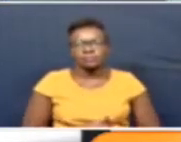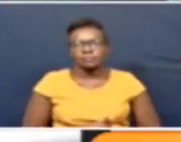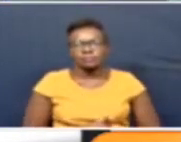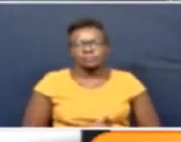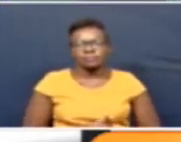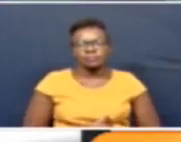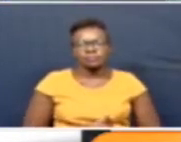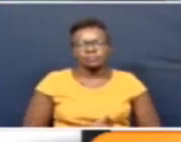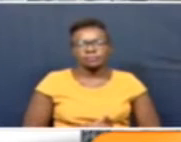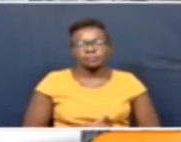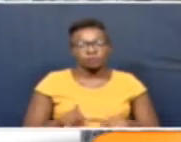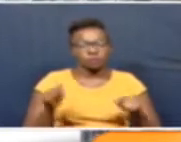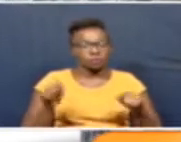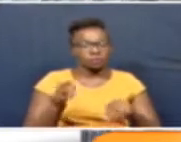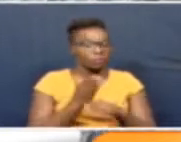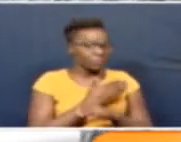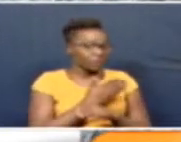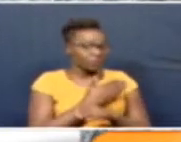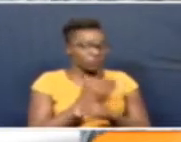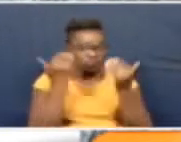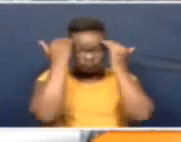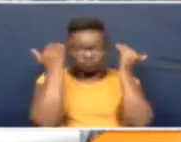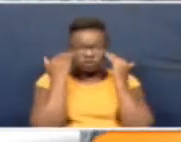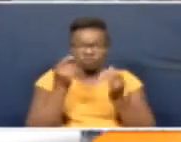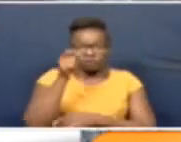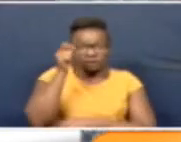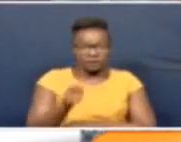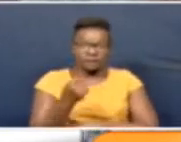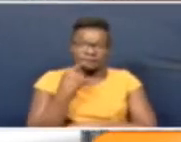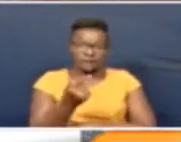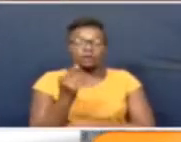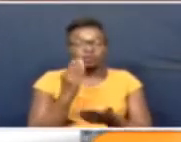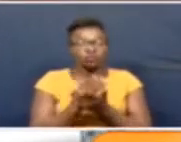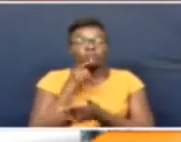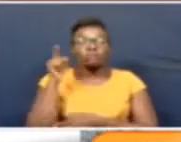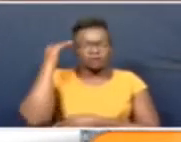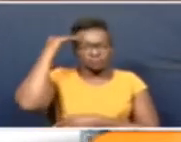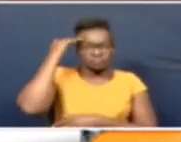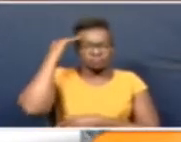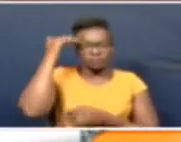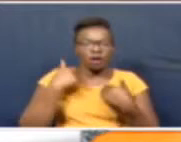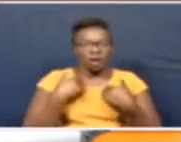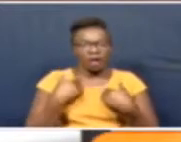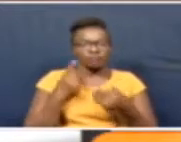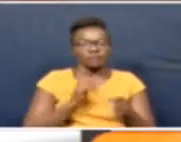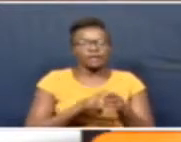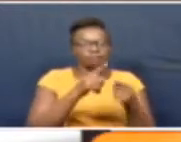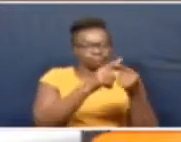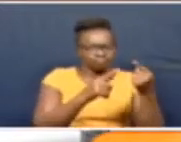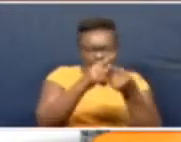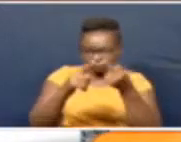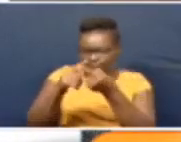Mapema mahakama ilikuwa imeamuru kwamba Onyancha alikuwa anakabiliwa na tatizo la kiakili wakati alipokuwa akitekeleza mauaji